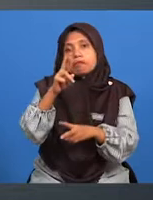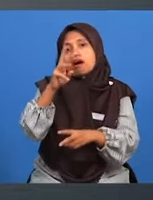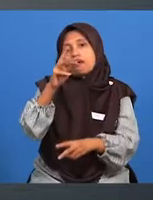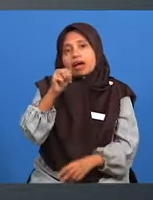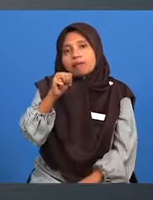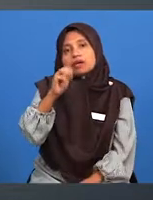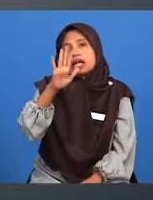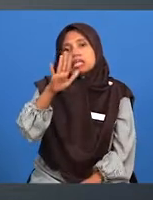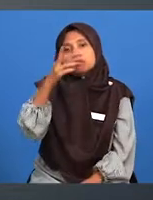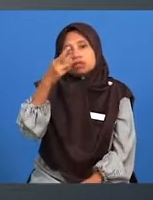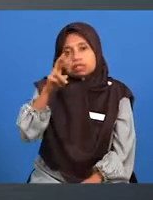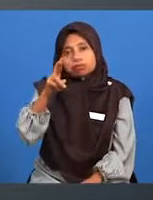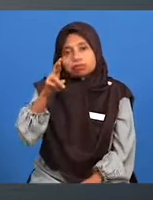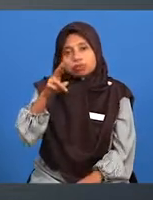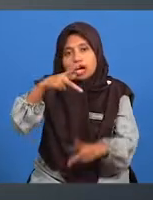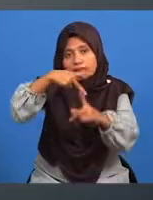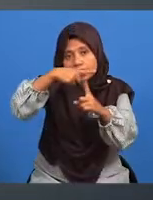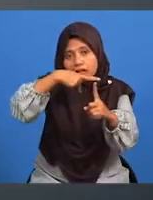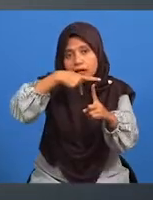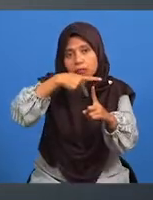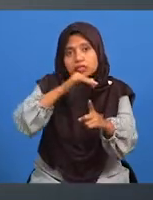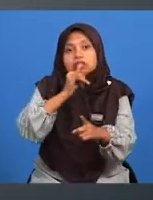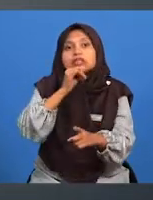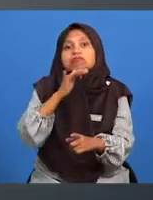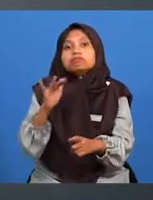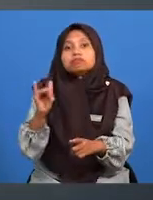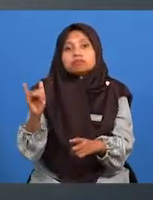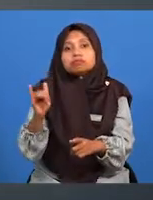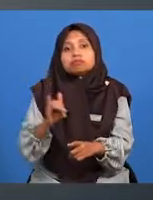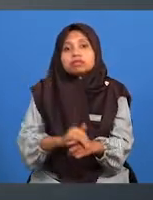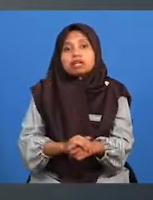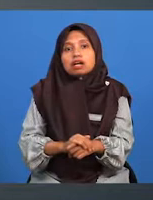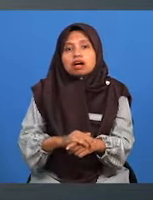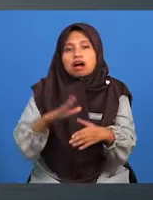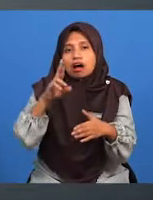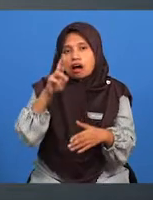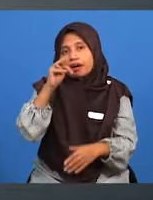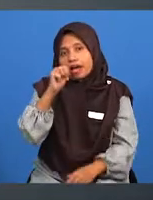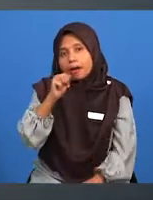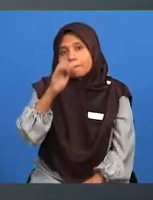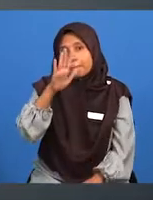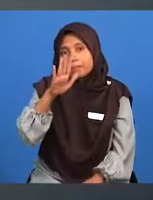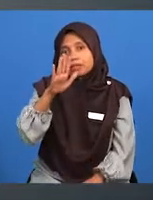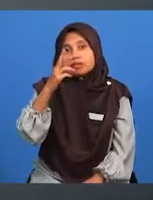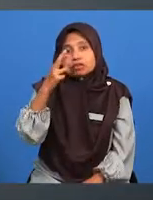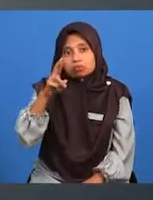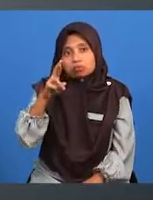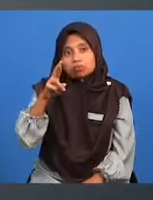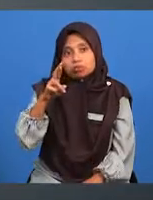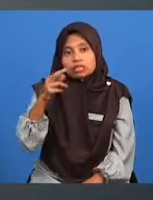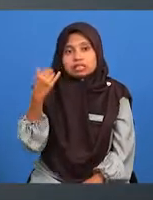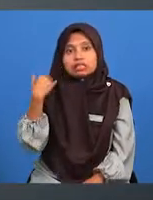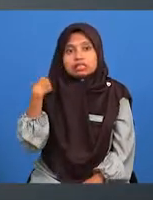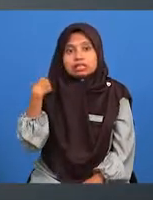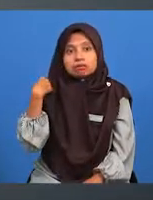ringgit Malaysia 5,000 daripada ibunya. Ringgit Malaysia 5,000 merupakan kadar